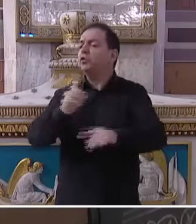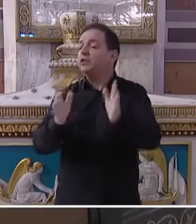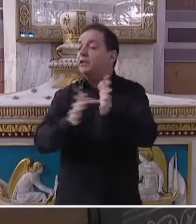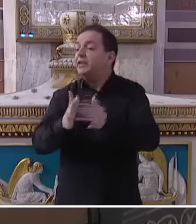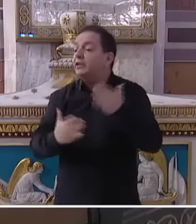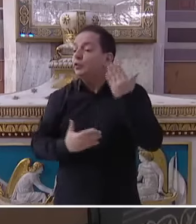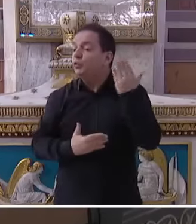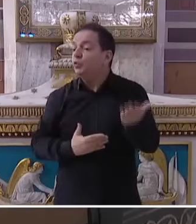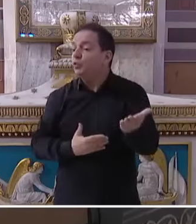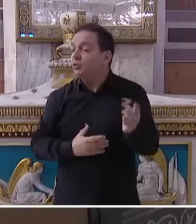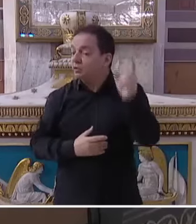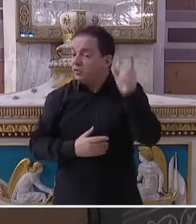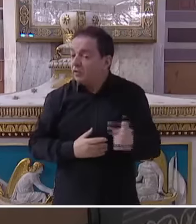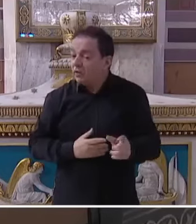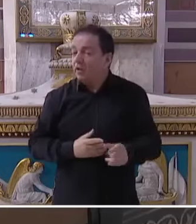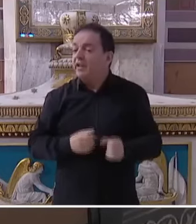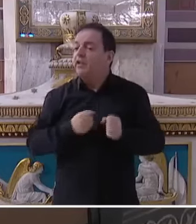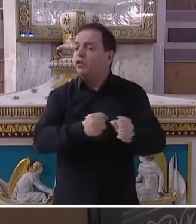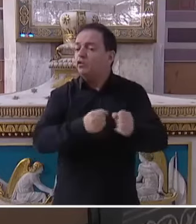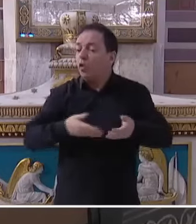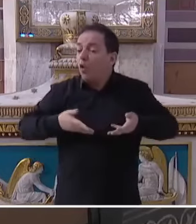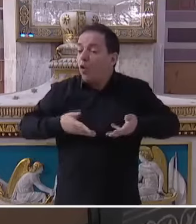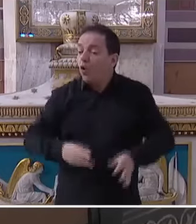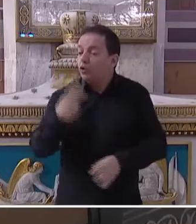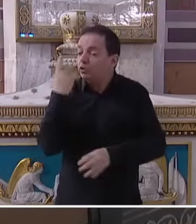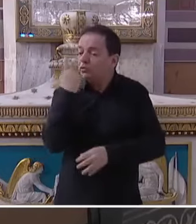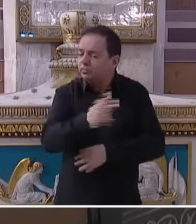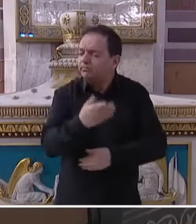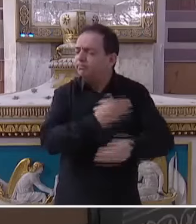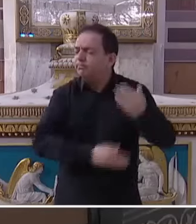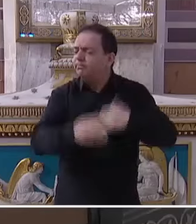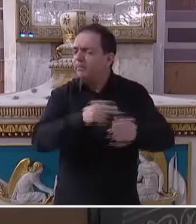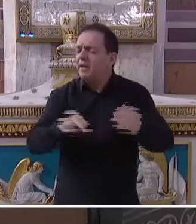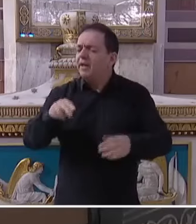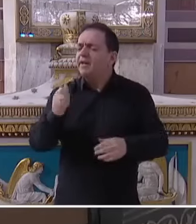Ιησούν τον Υιόν του Ιωσήφ τον από